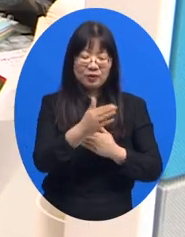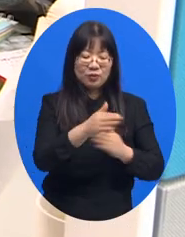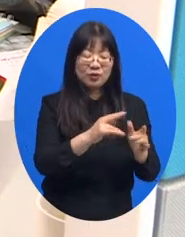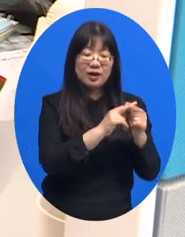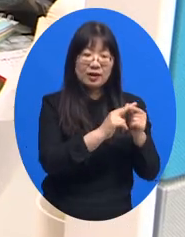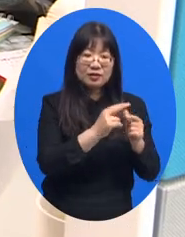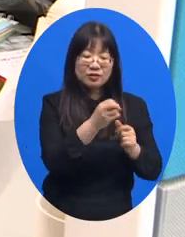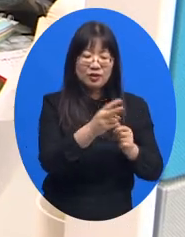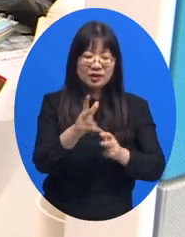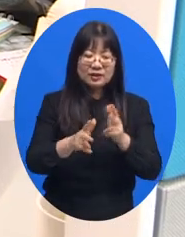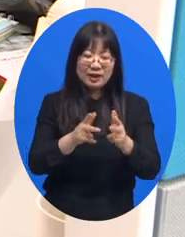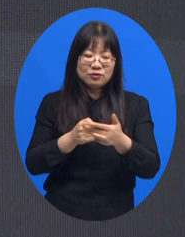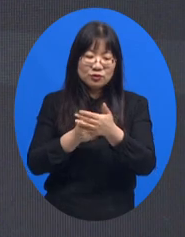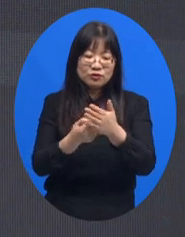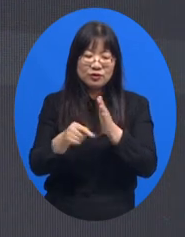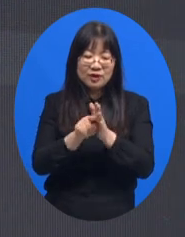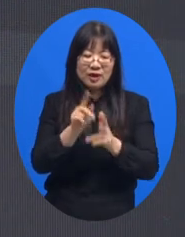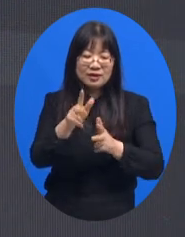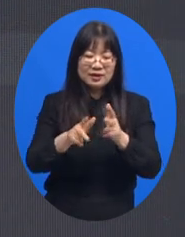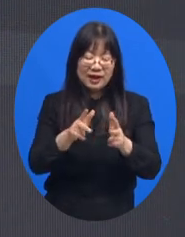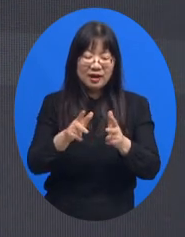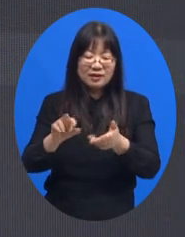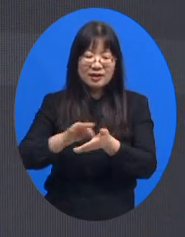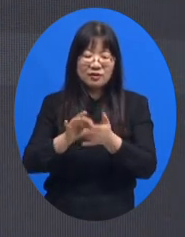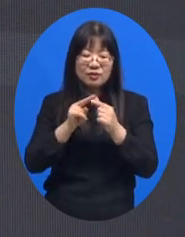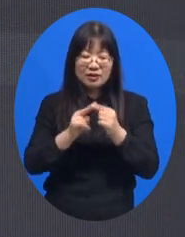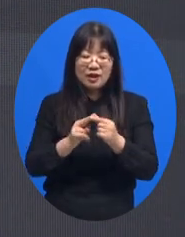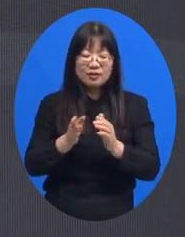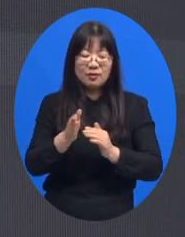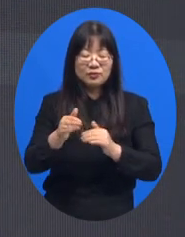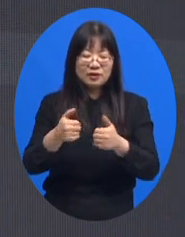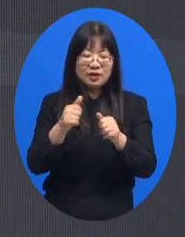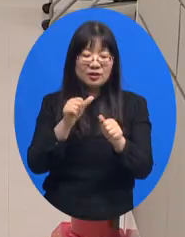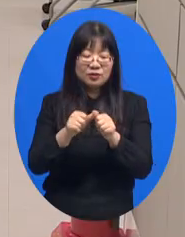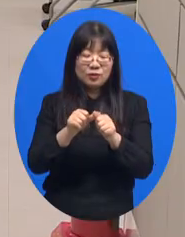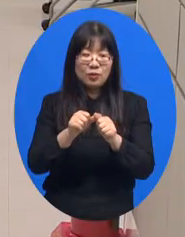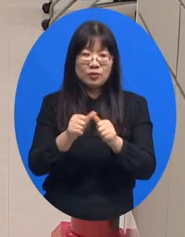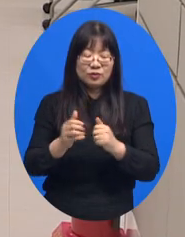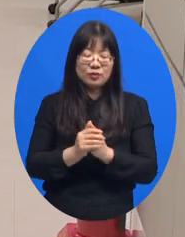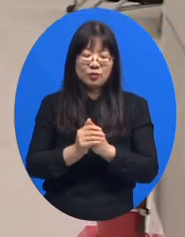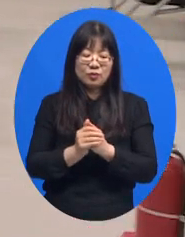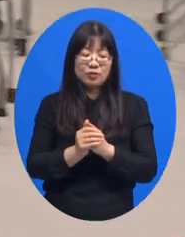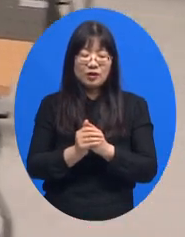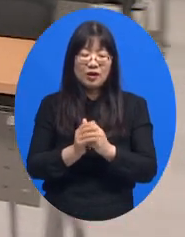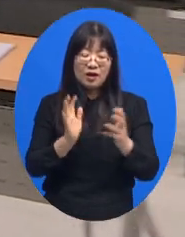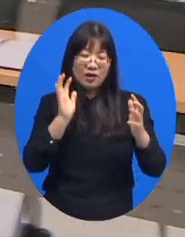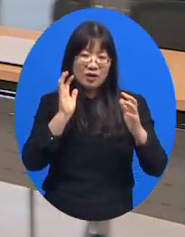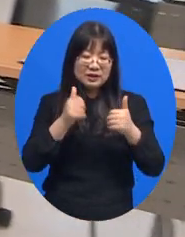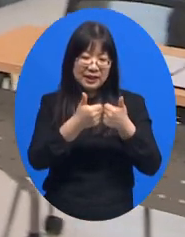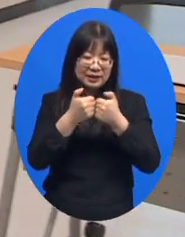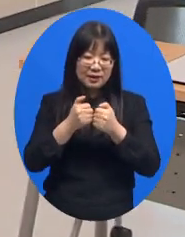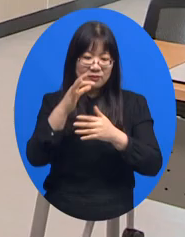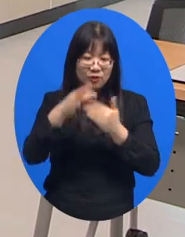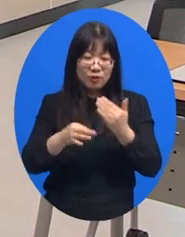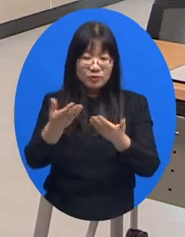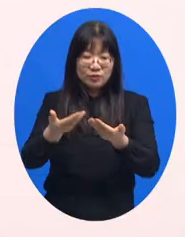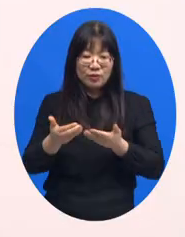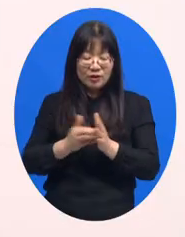입주 공간뿐만 아니라 사업 추진을 위한 사업화 자금 및 전문 멘토링, 컨설팅 프로그램도